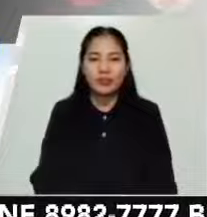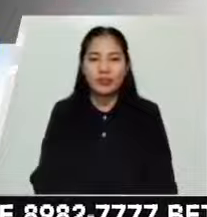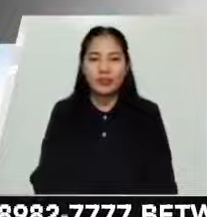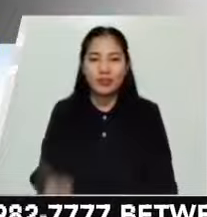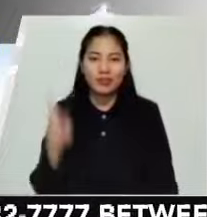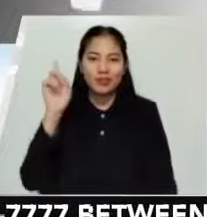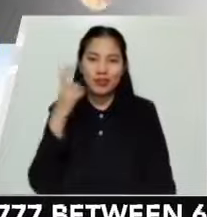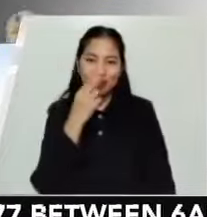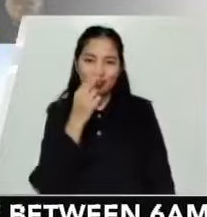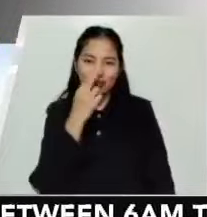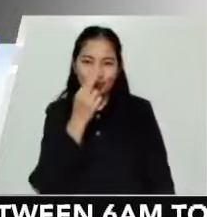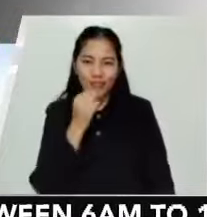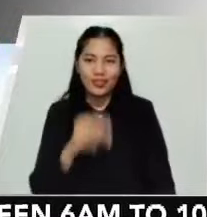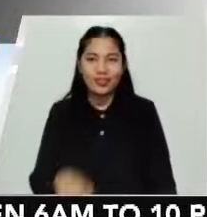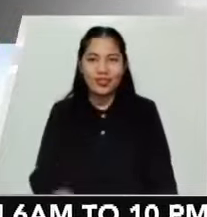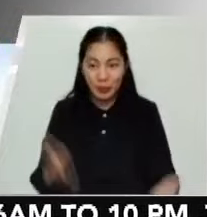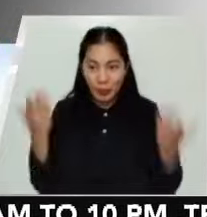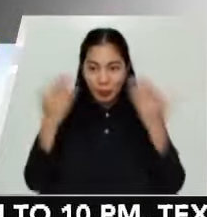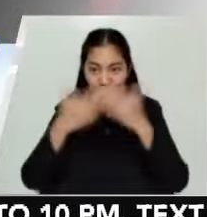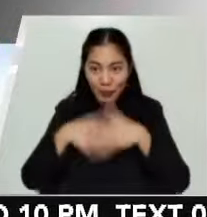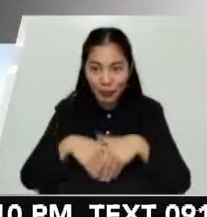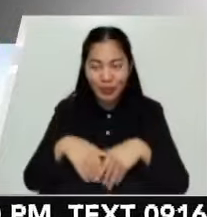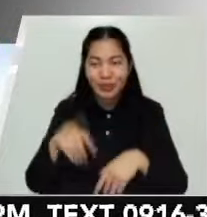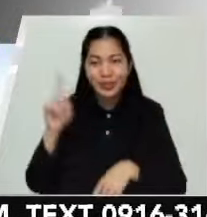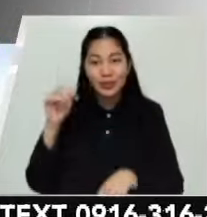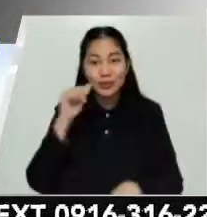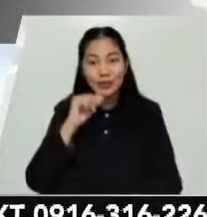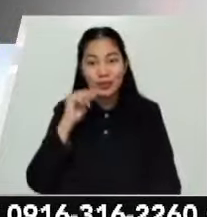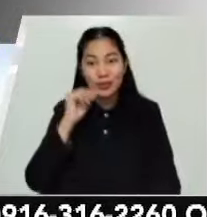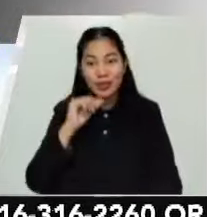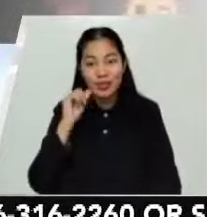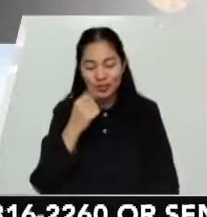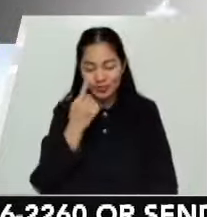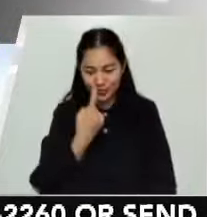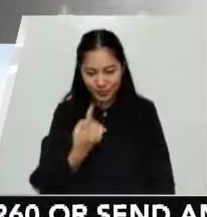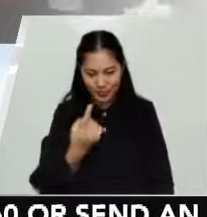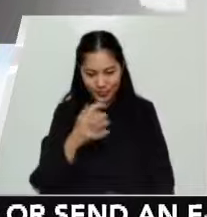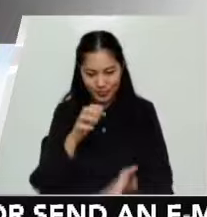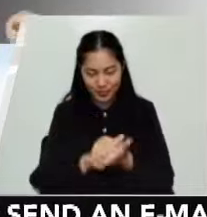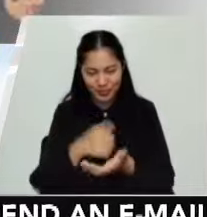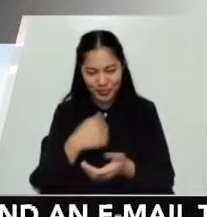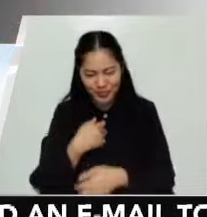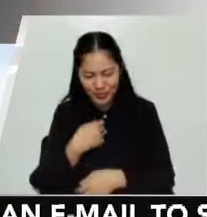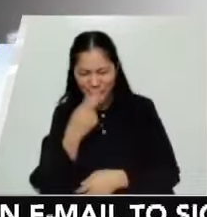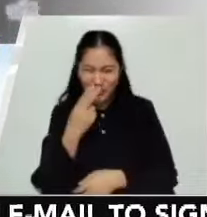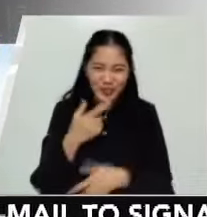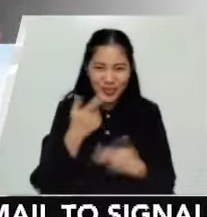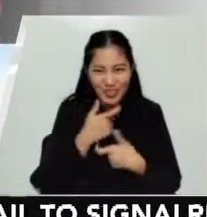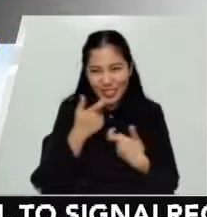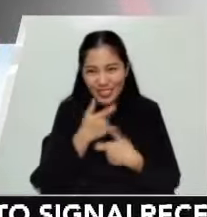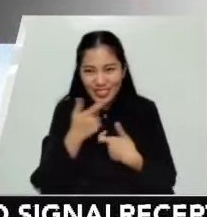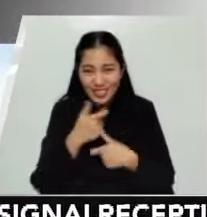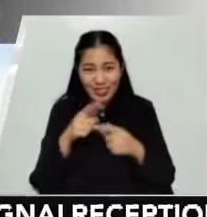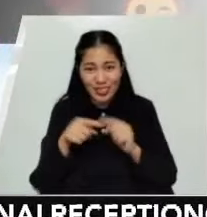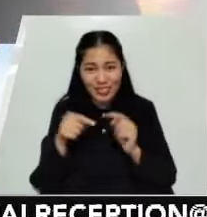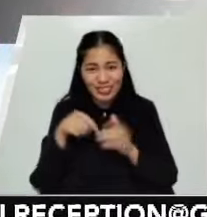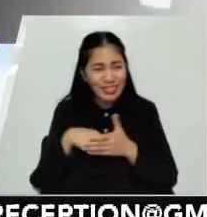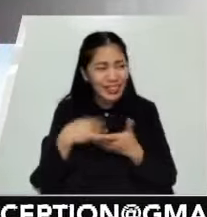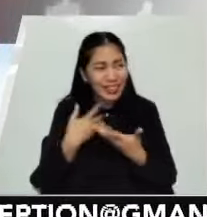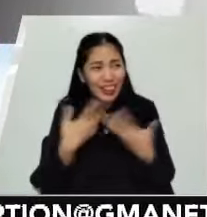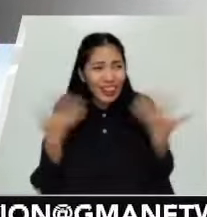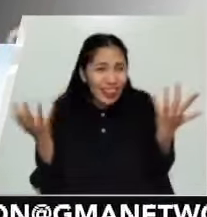Sa gabing madilim, isang babae ang nag-iisa. Tatawa-tawa, pero deep inside, naluluha sa kanyang